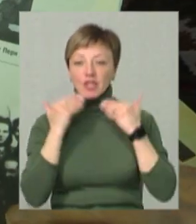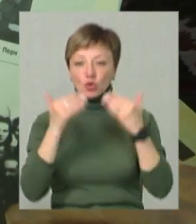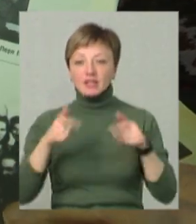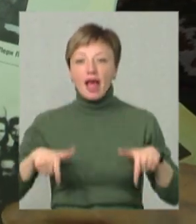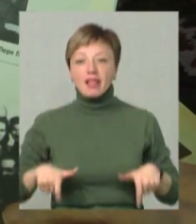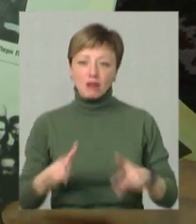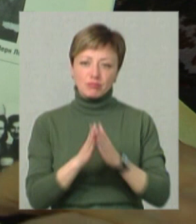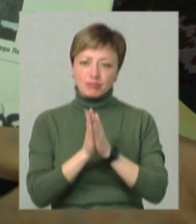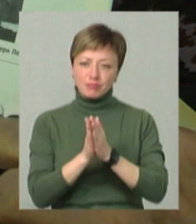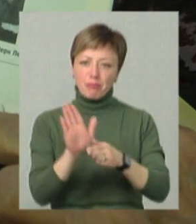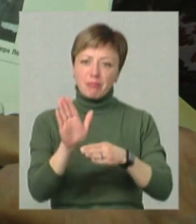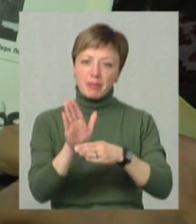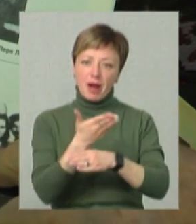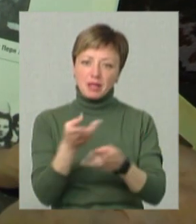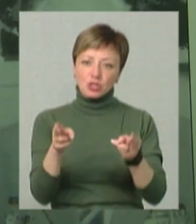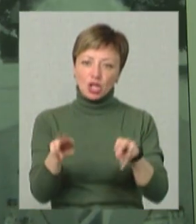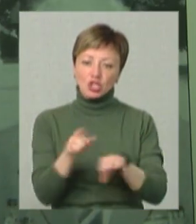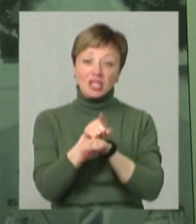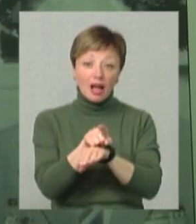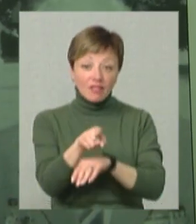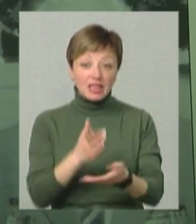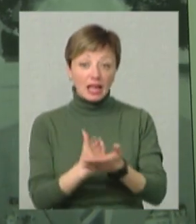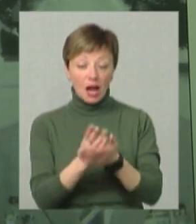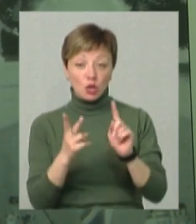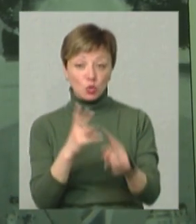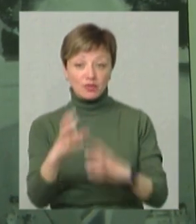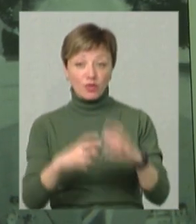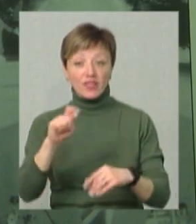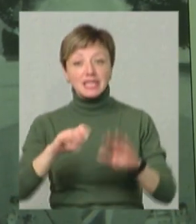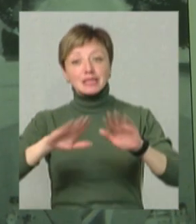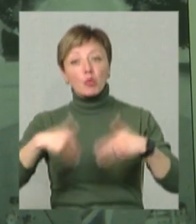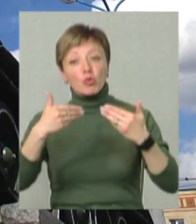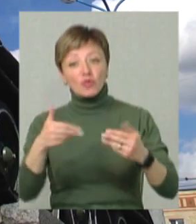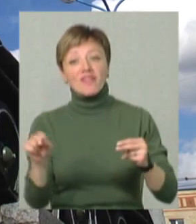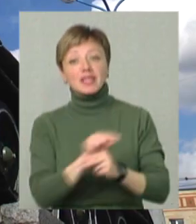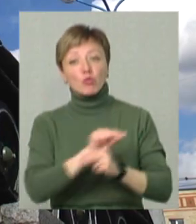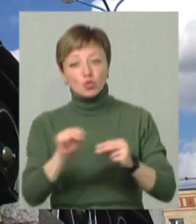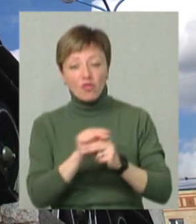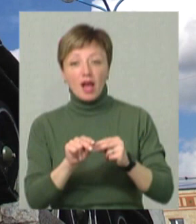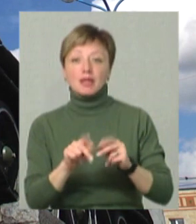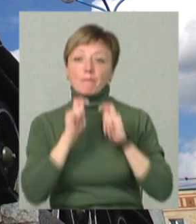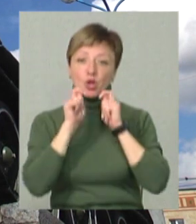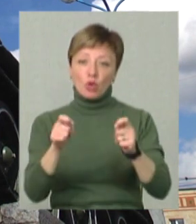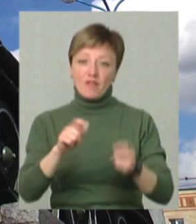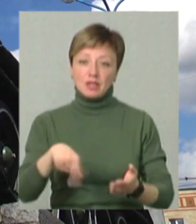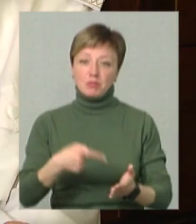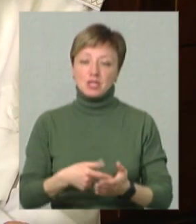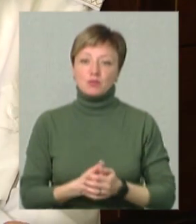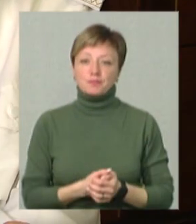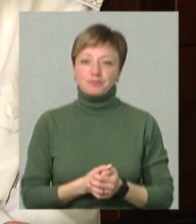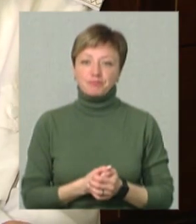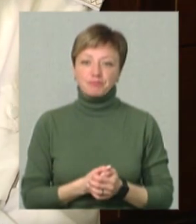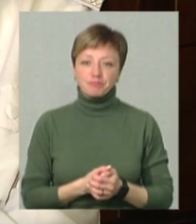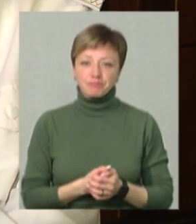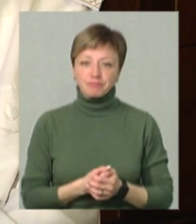Бабака звернувся генерал з проханням прибрати залишки танку. Тоді ветеран Другої світової війни запропонував відремонтувати його і подарувати місту.